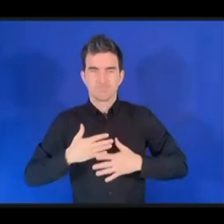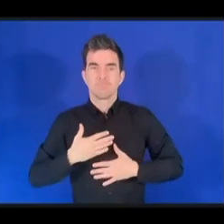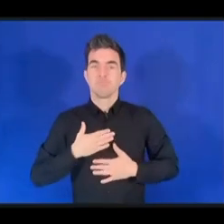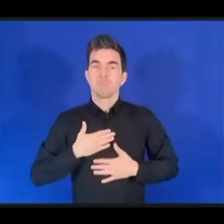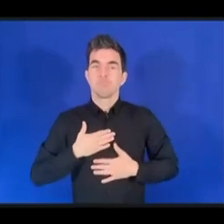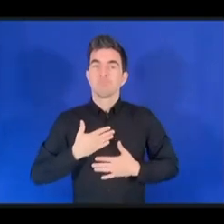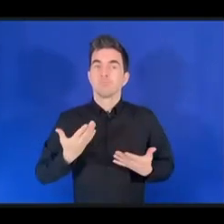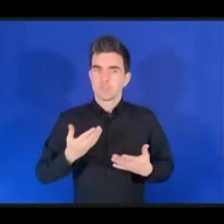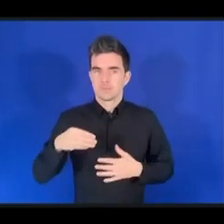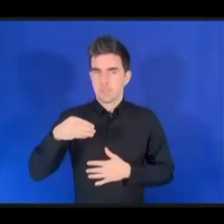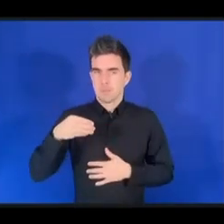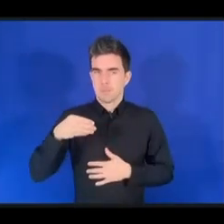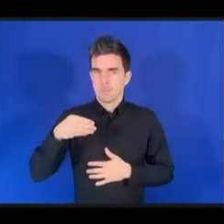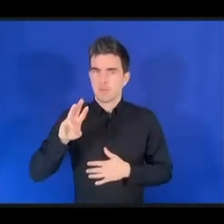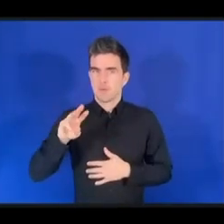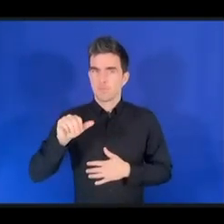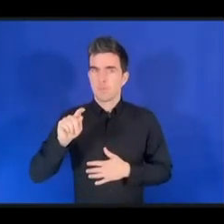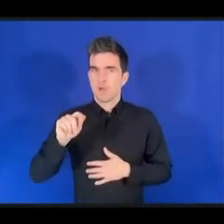なり